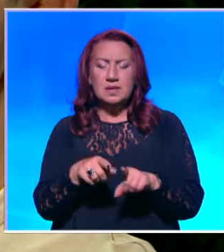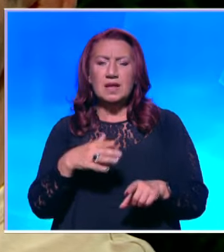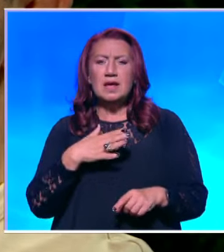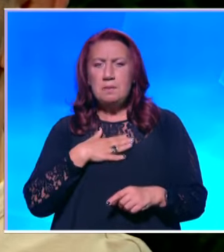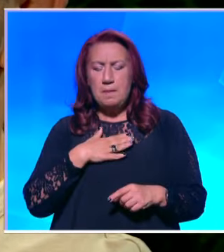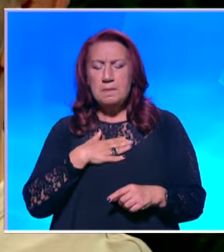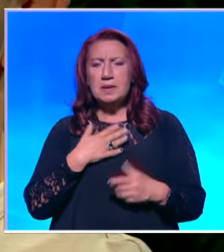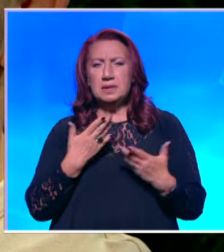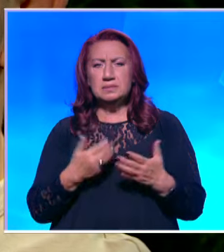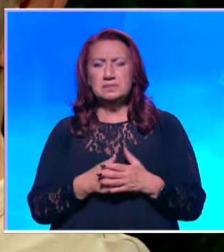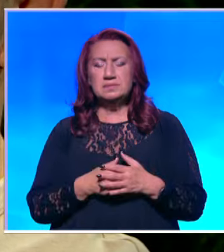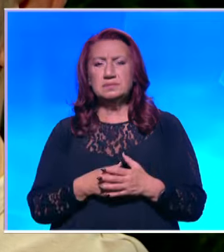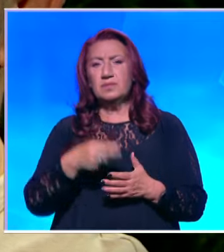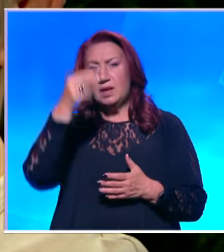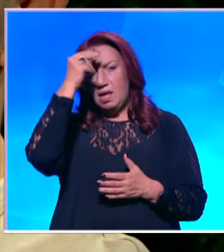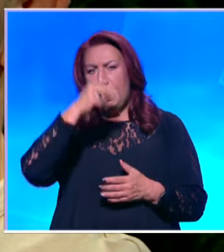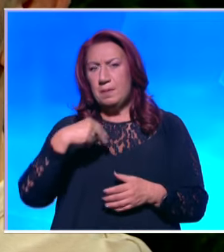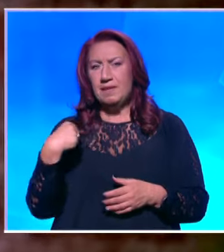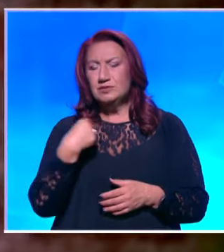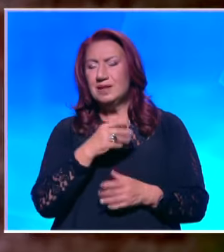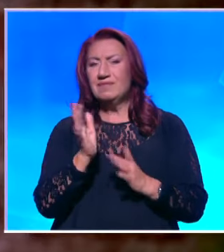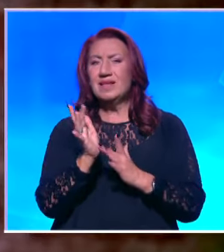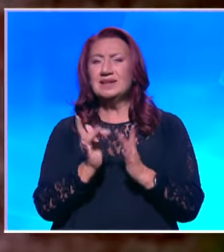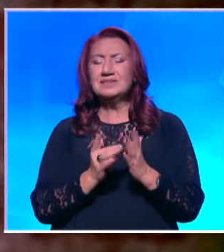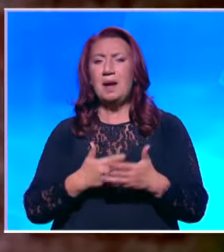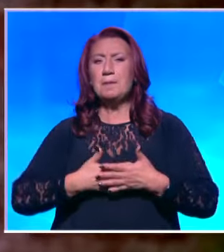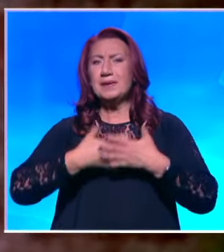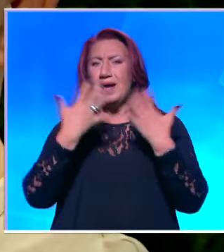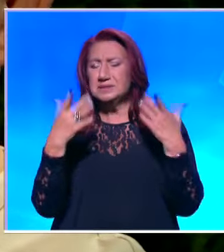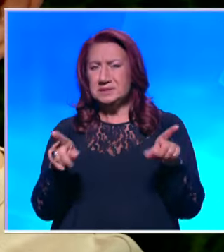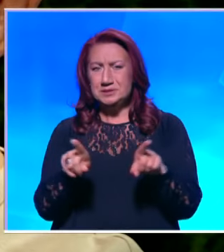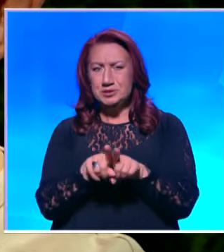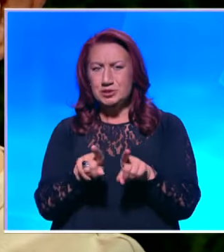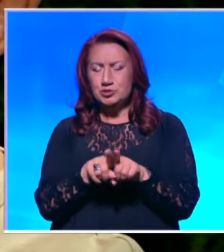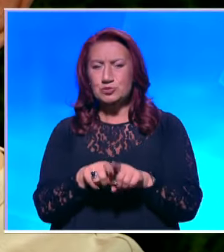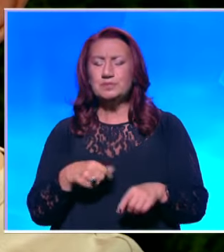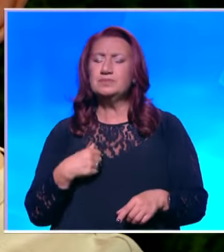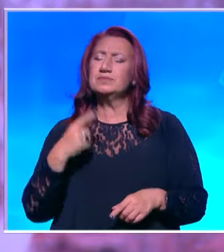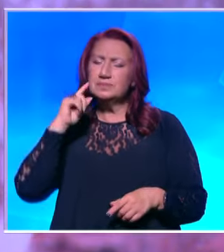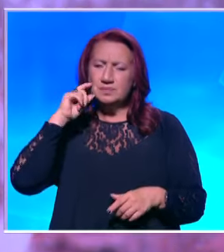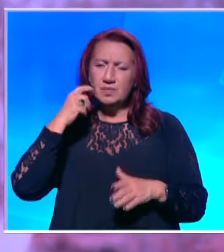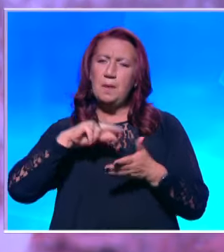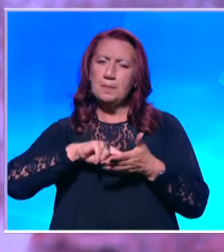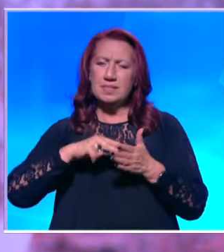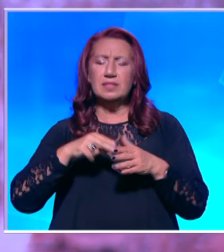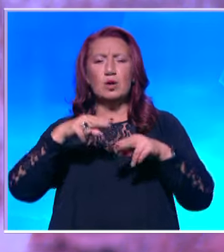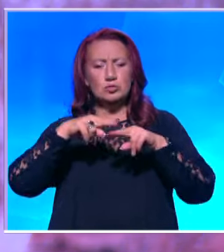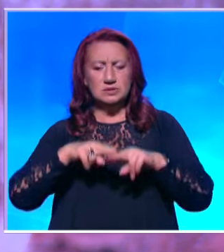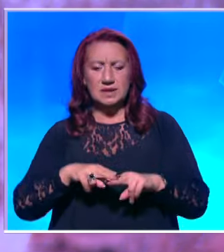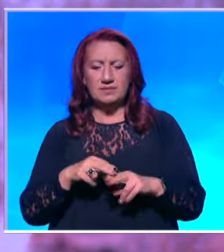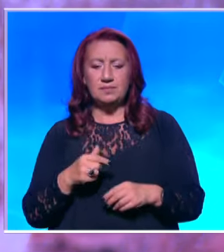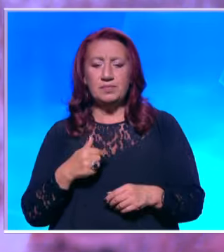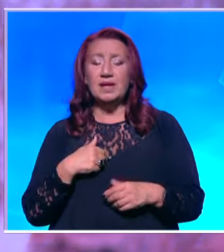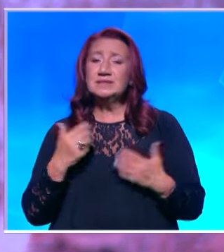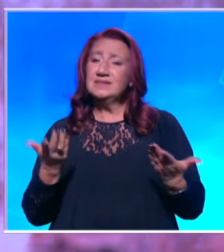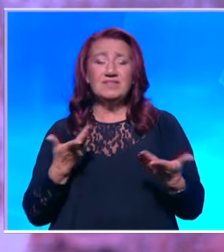едни православни християнски празници планирам да остана тук уже свян слга аз